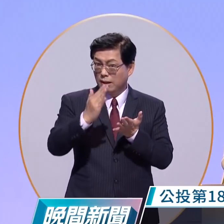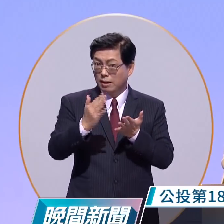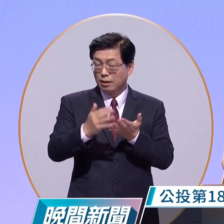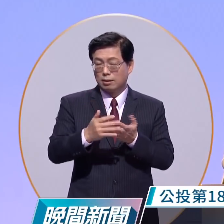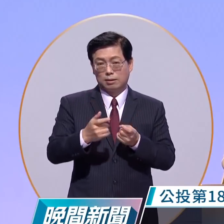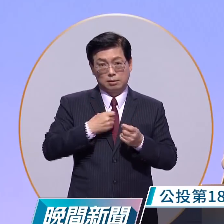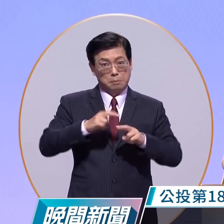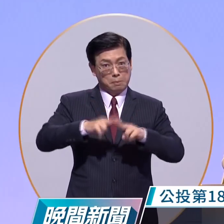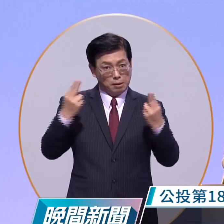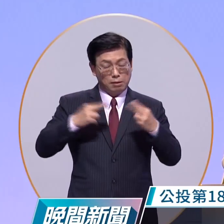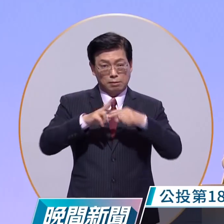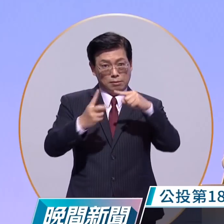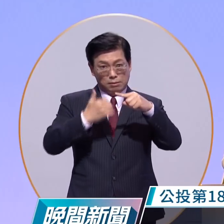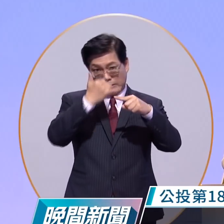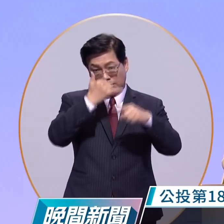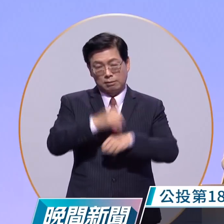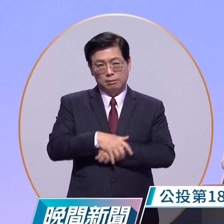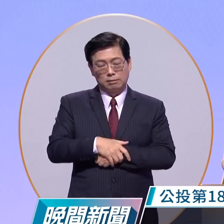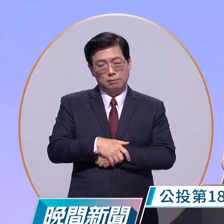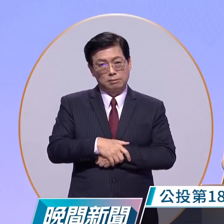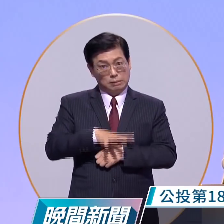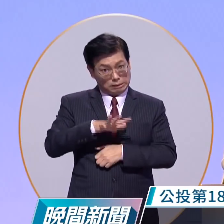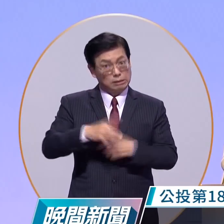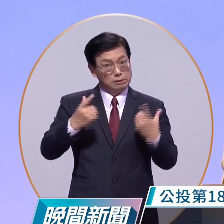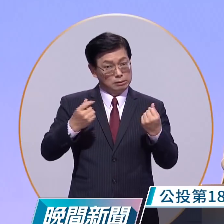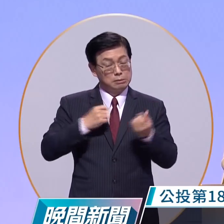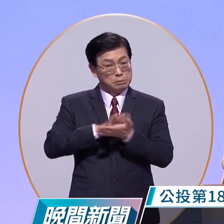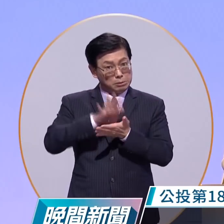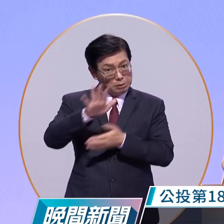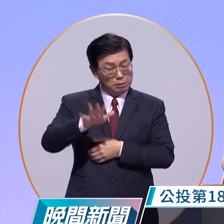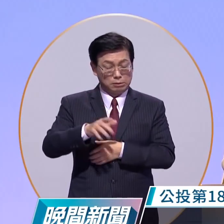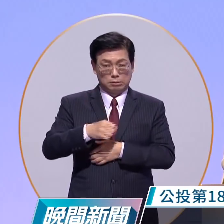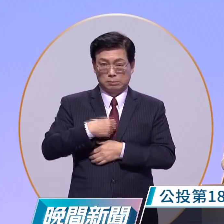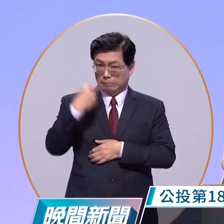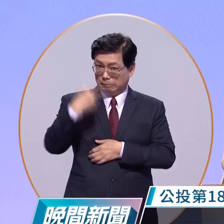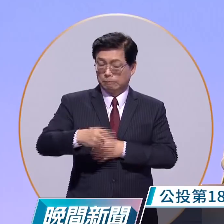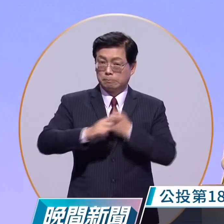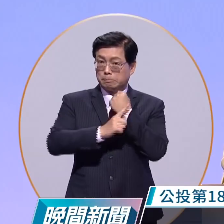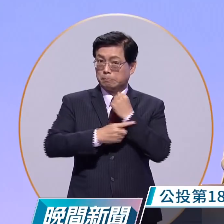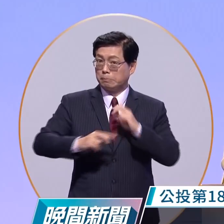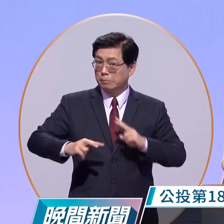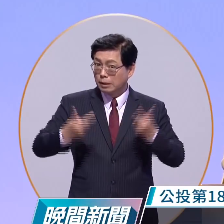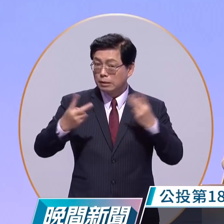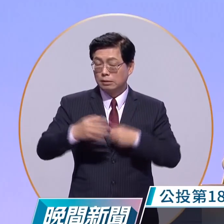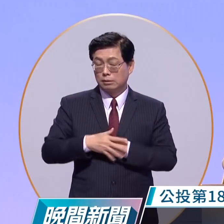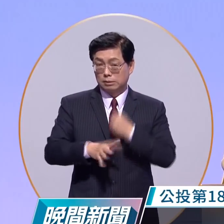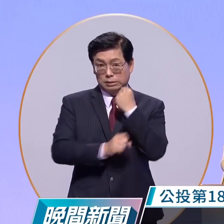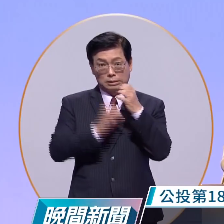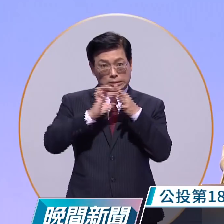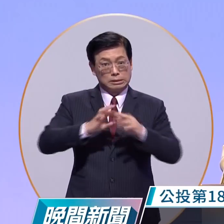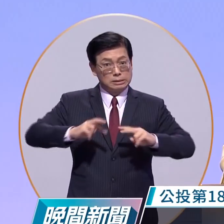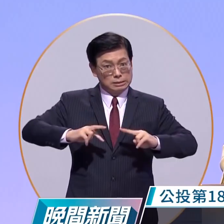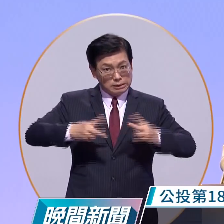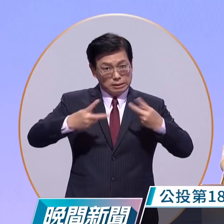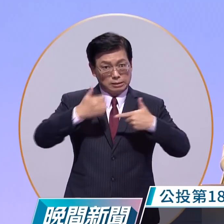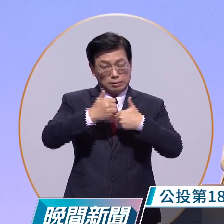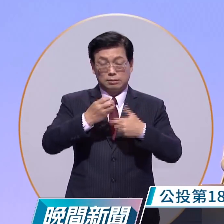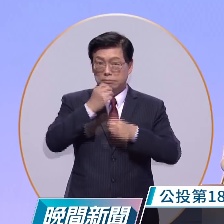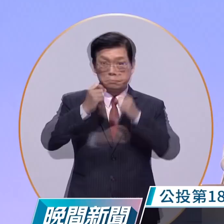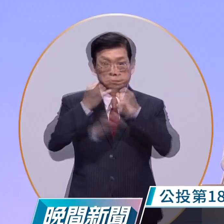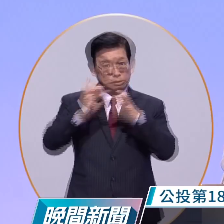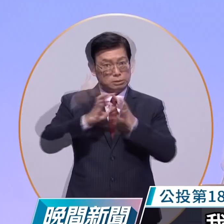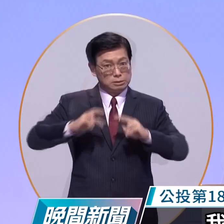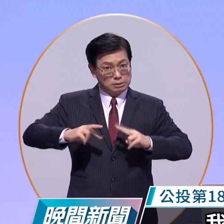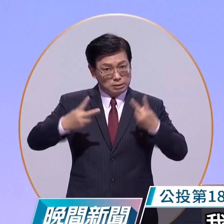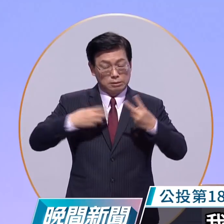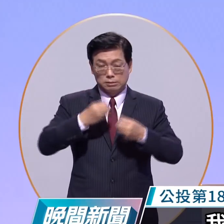们就要开放莱猪的话，难道我们也因此要重新修法？让基改食品进入校园